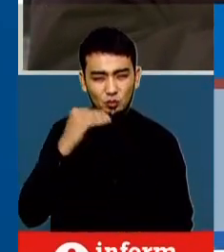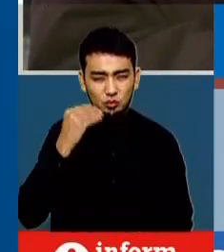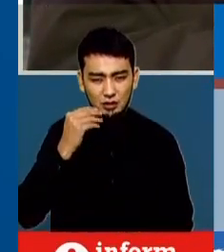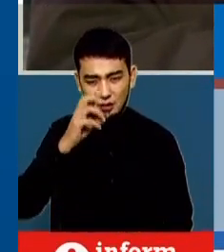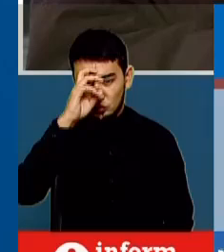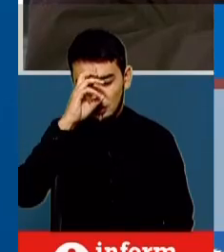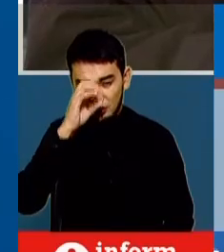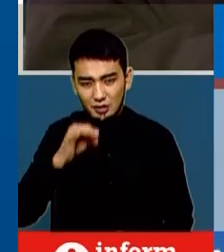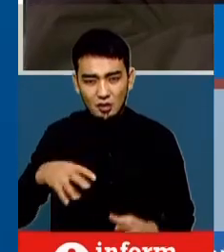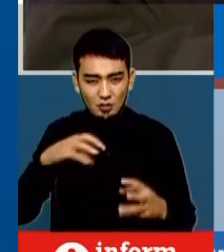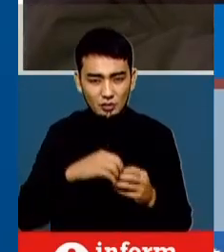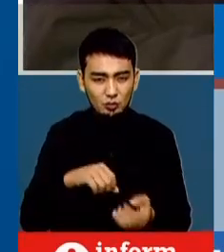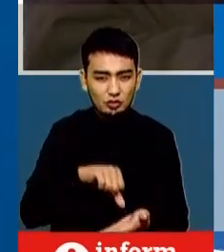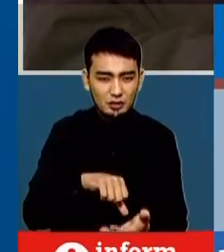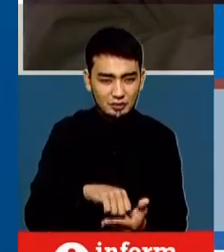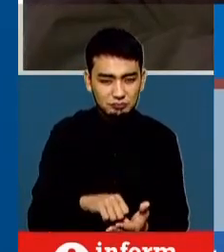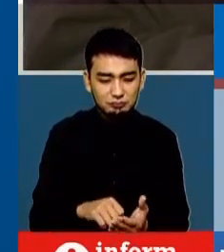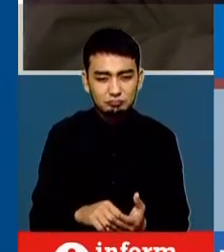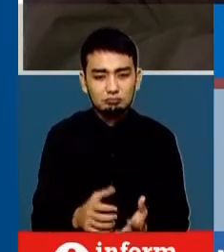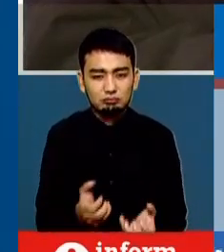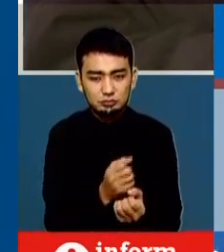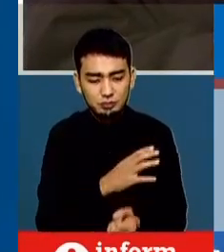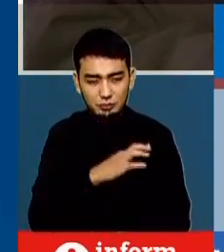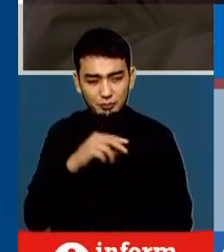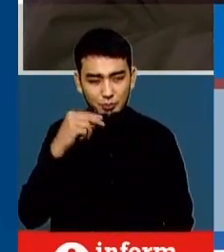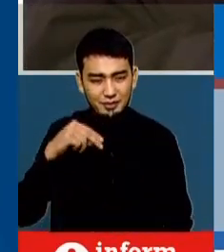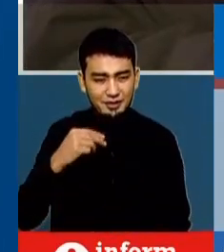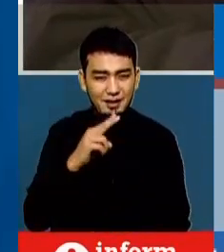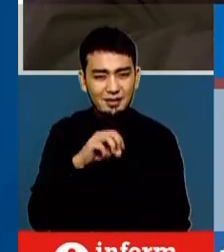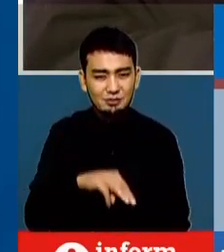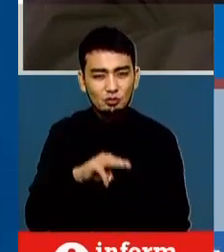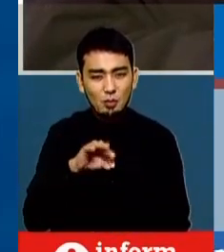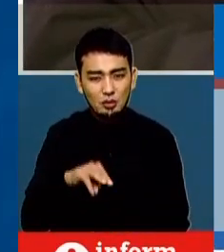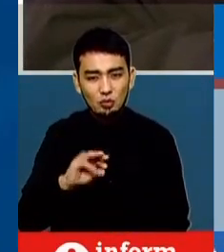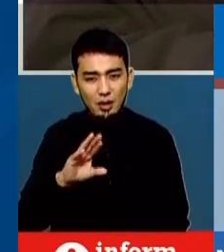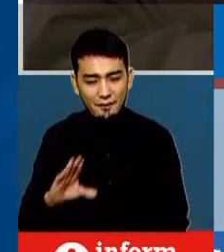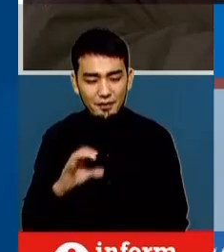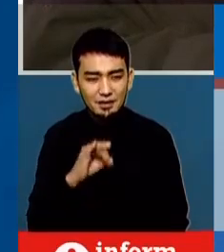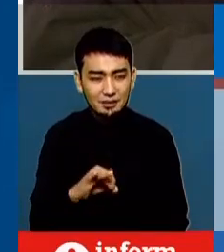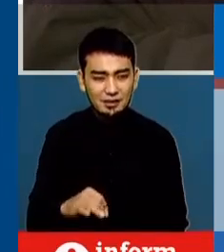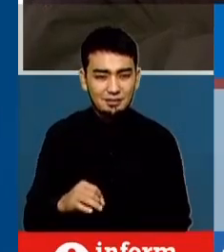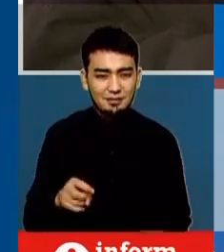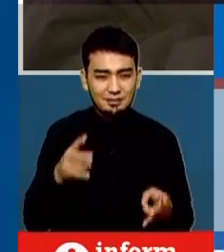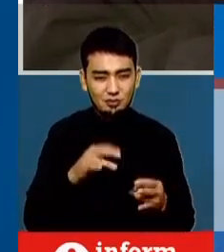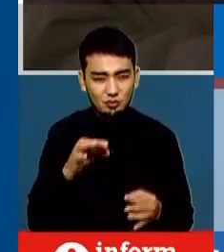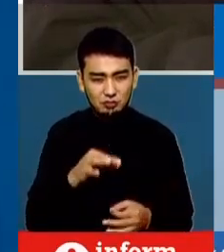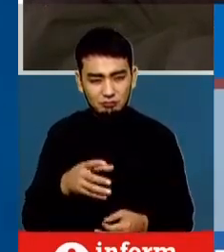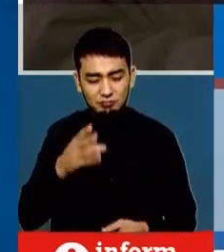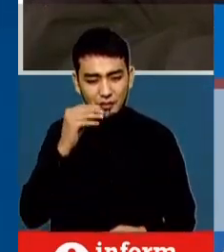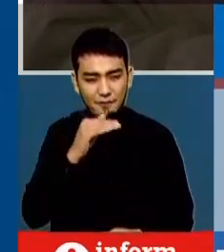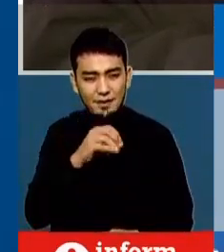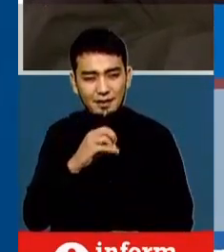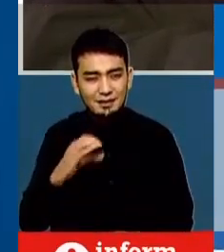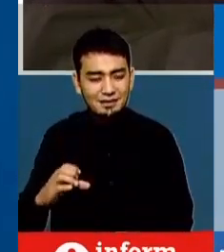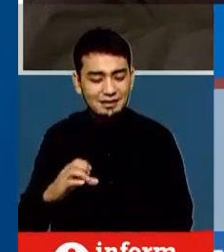актуальны. Участники саммита единогласно поддержали инициативу Касым-Жомарт Токаева о присвоении Астане статуса финансового